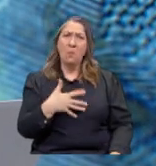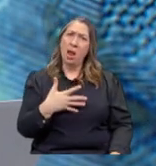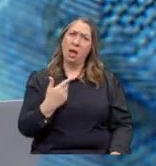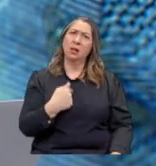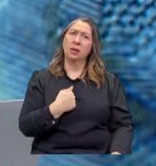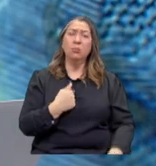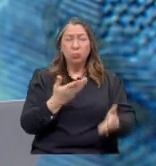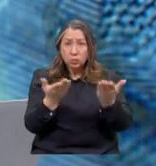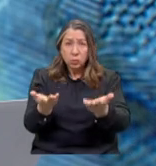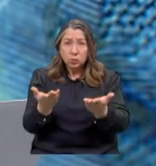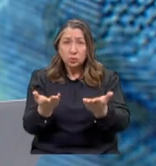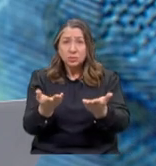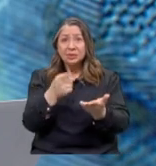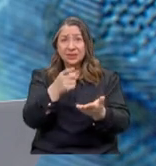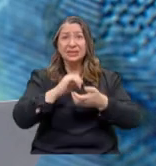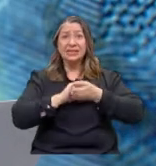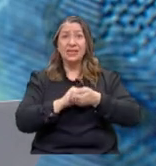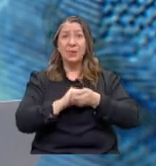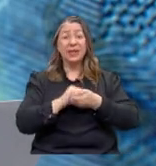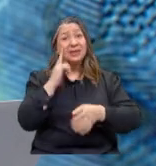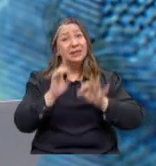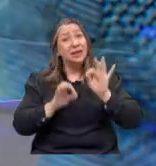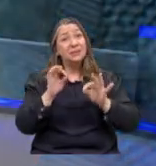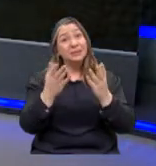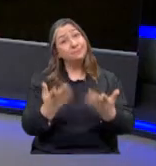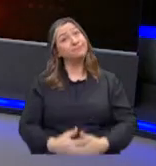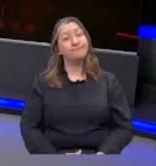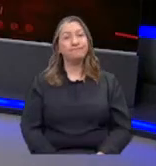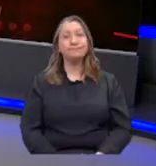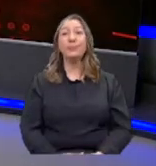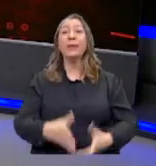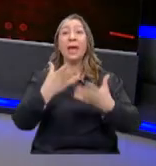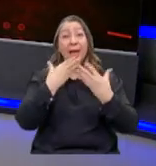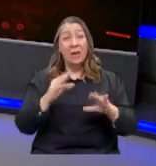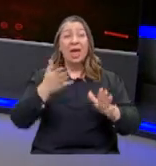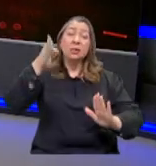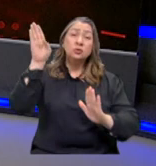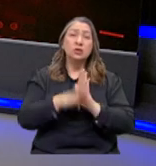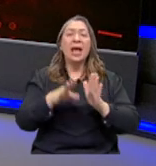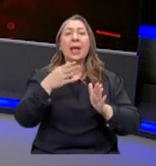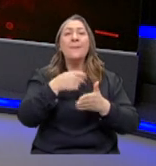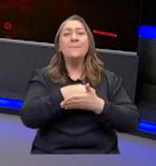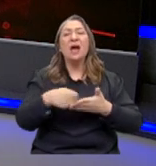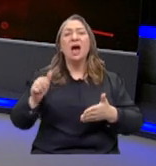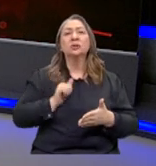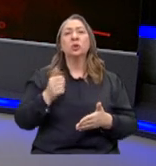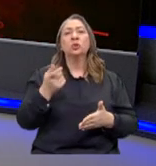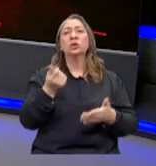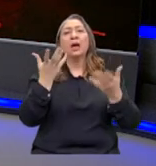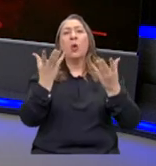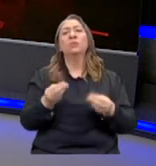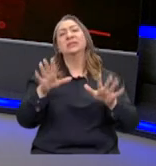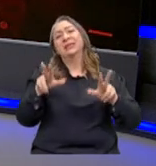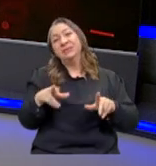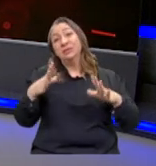merak ediyorum. Buyurun size samimiyet testi. Emekliler en düşük maaşlarının asgari ücret kadar